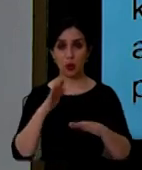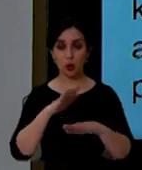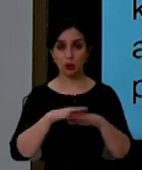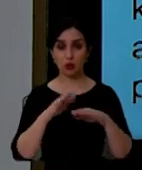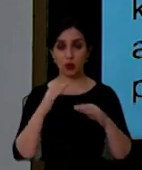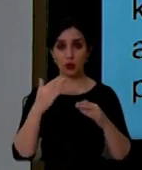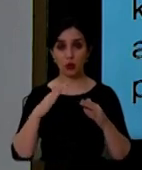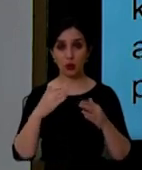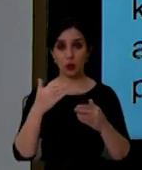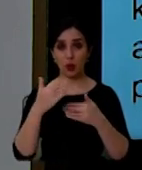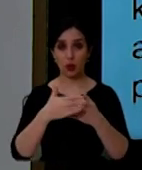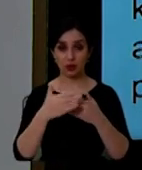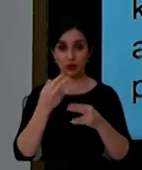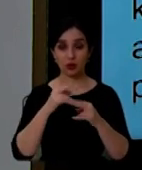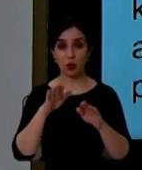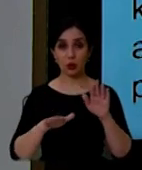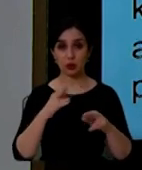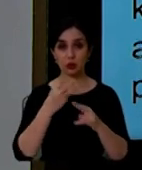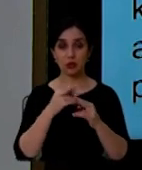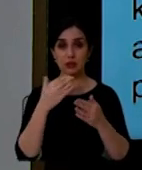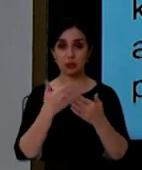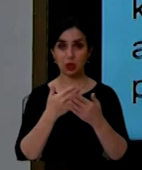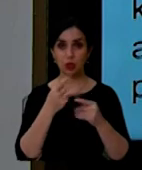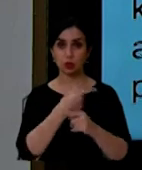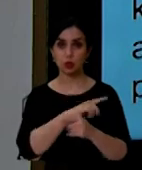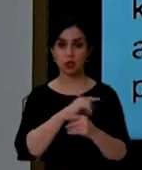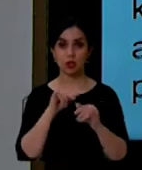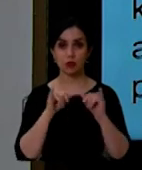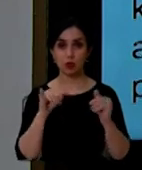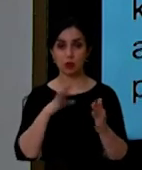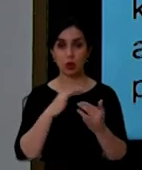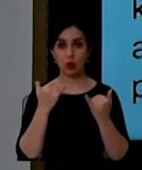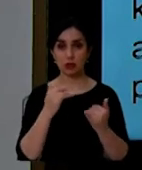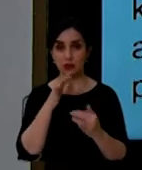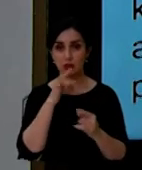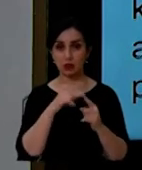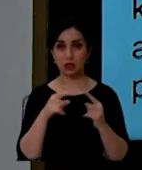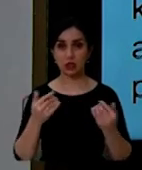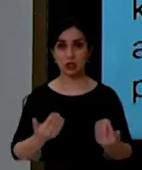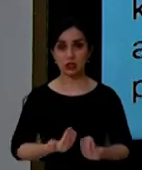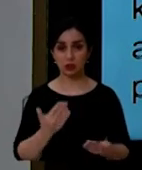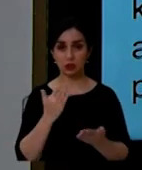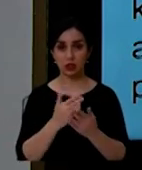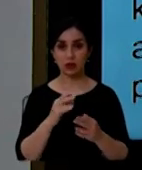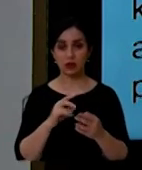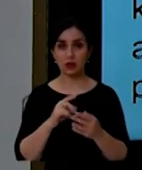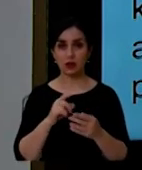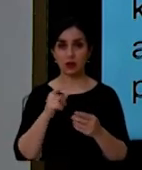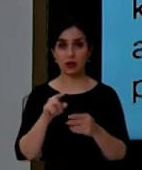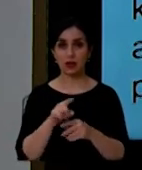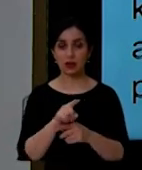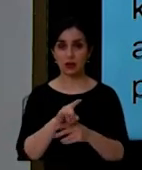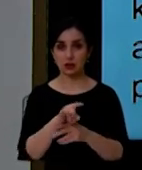nisbətən ancaq küçlər vajlən gən. Bündən təşqəri xoazərgi davrda yaşat törgən, kəltək isək